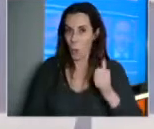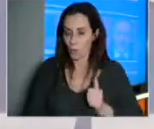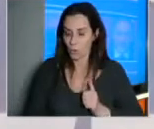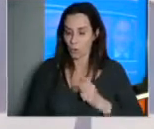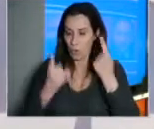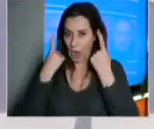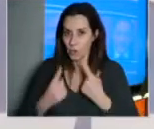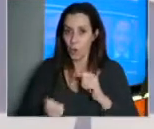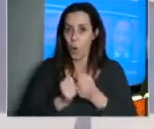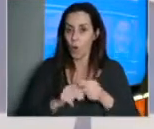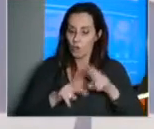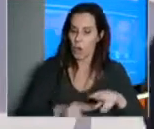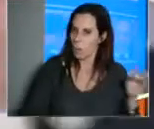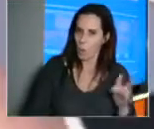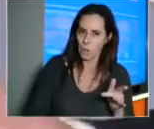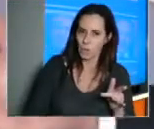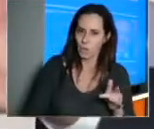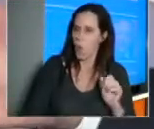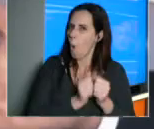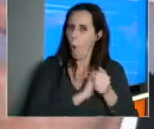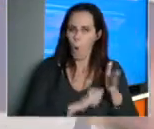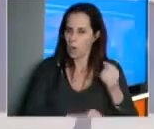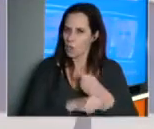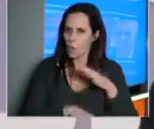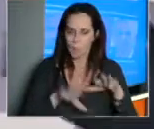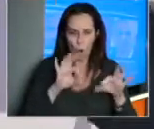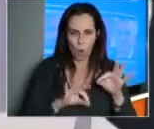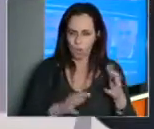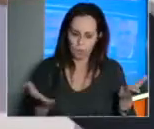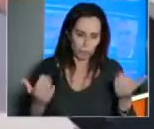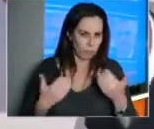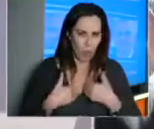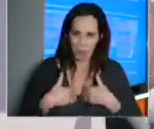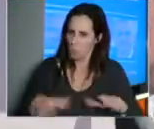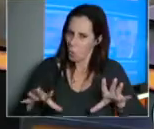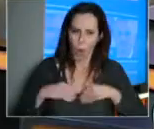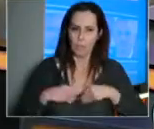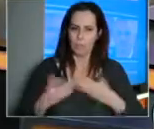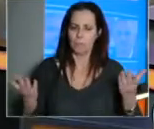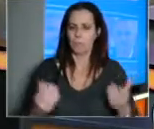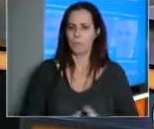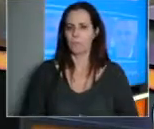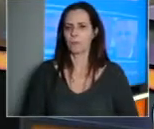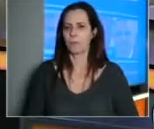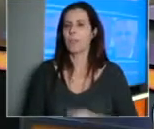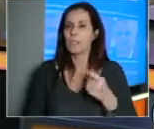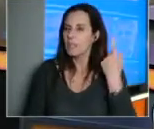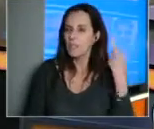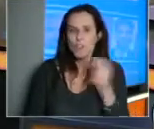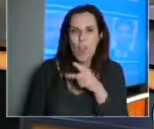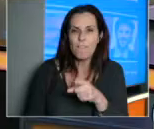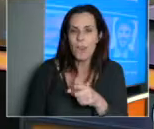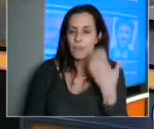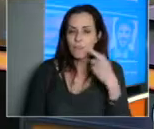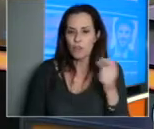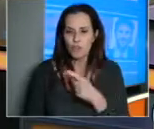בני ישיבות, או להישאר באופוזיציה, או ללכת לבחירות חדשות, אנחנו מוכנים. זה מלפני שבוע.